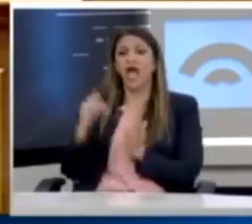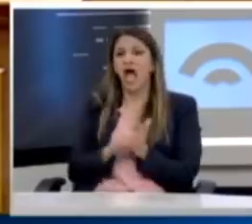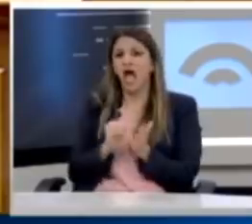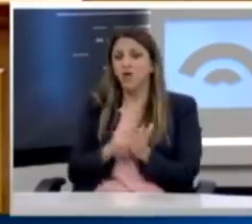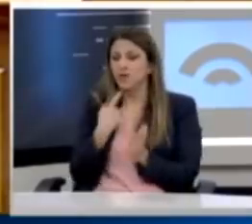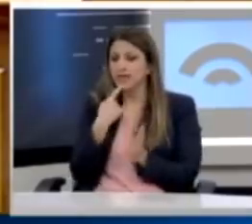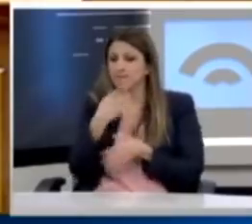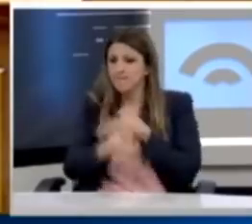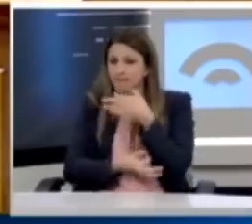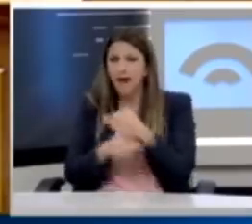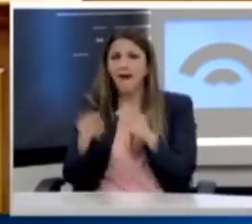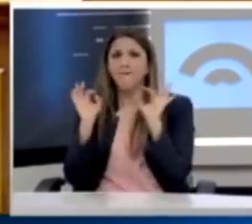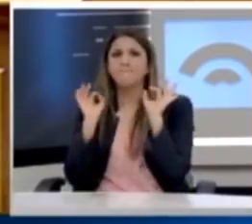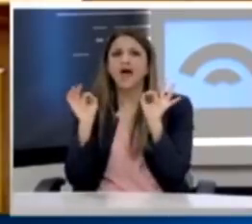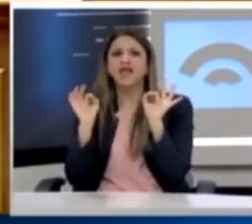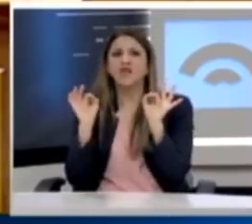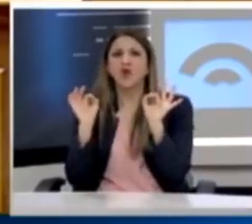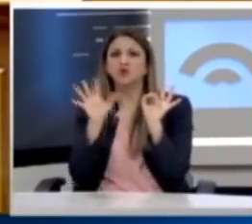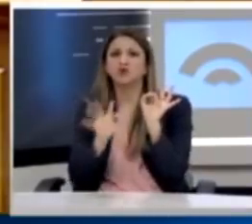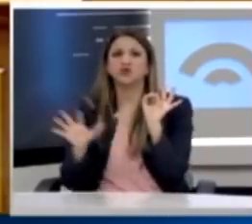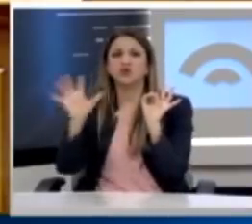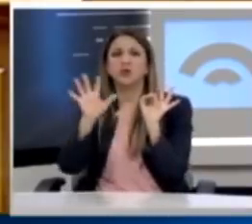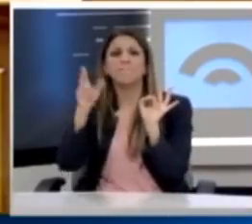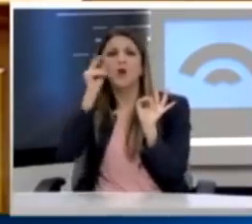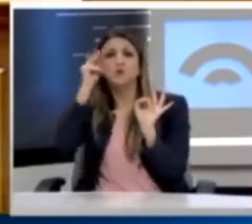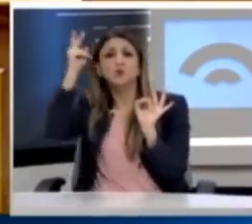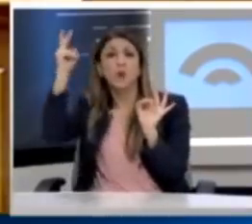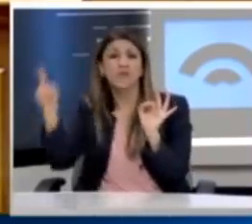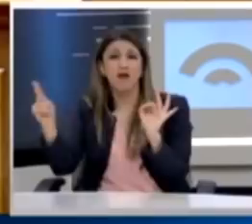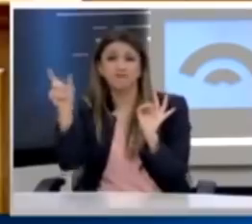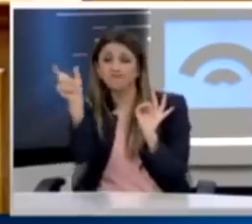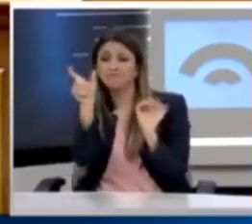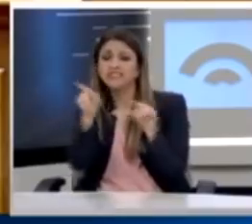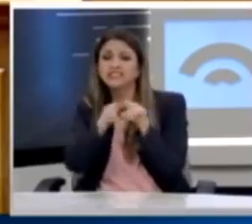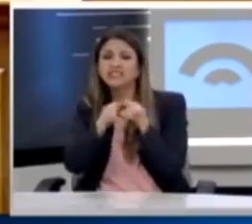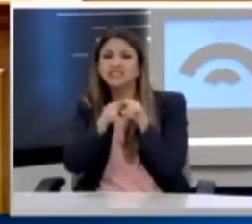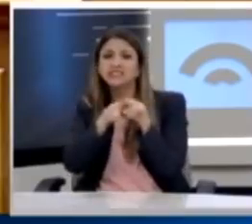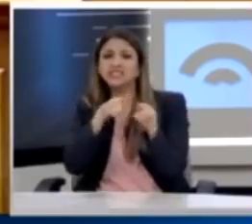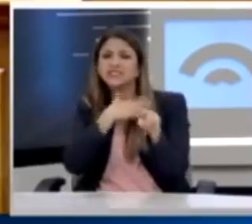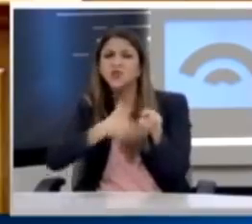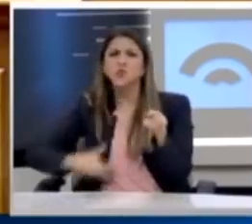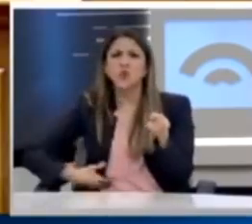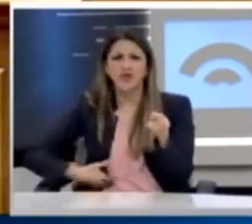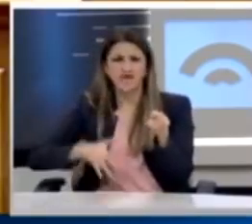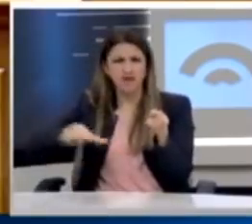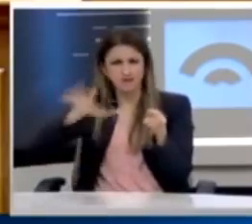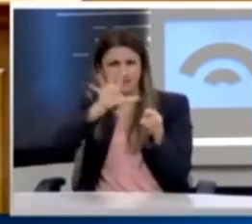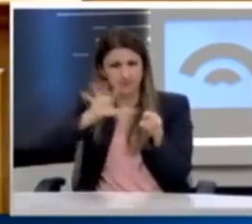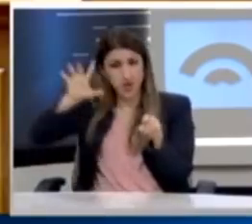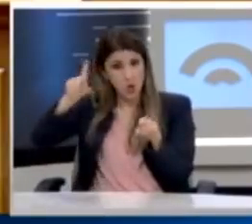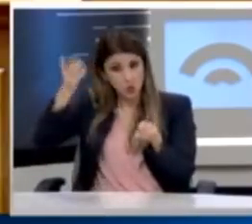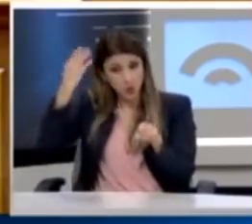επίσης στον μακεδονικό προσδιορισμό της ΦΥΡΟΜ στο πλαίσιο του ενιαίου Ιουγκοσλάβικου κράτους, που όμως